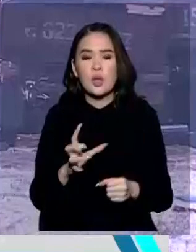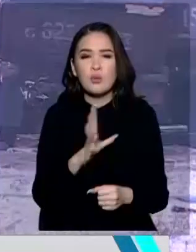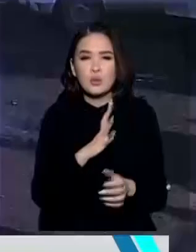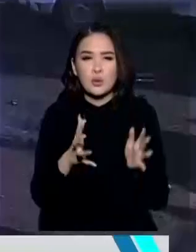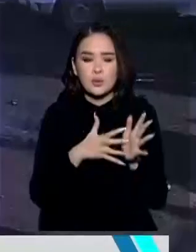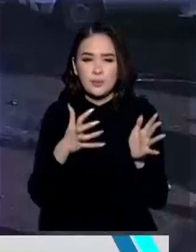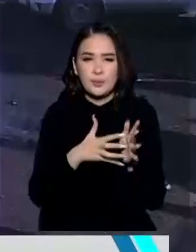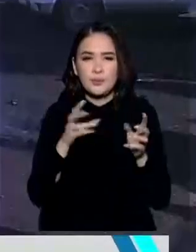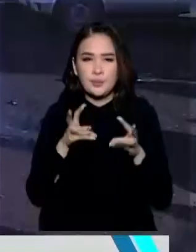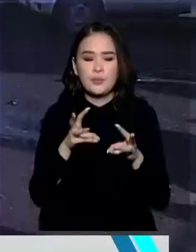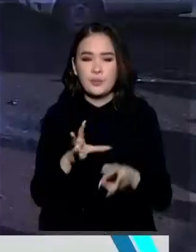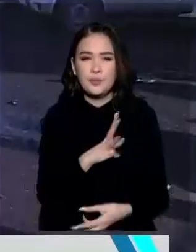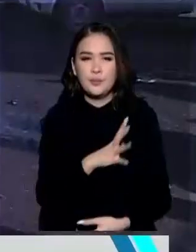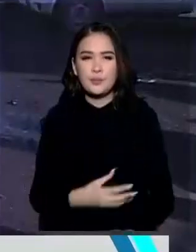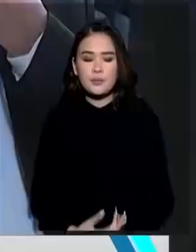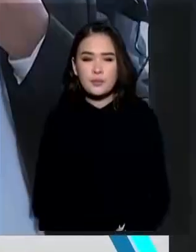тапшылығы байқалған еді.